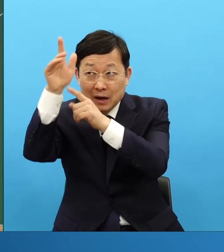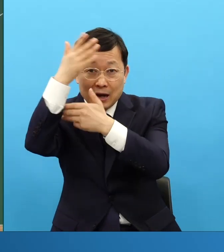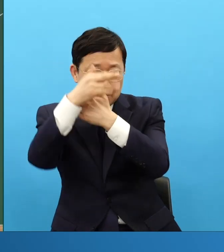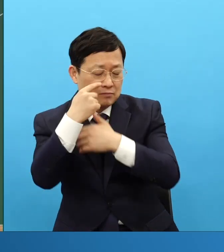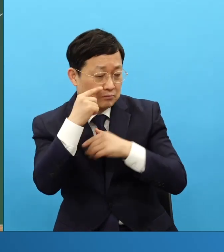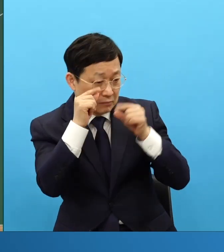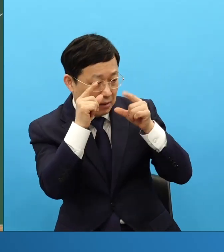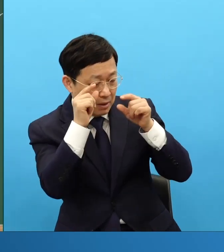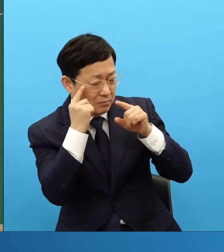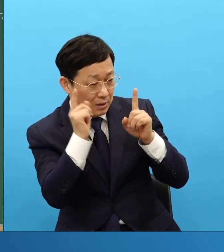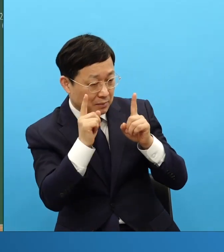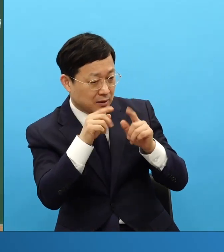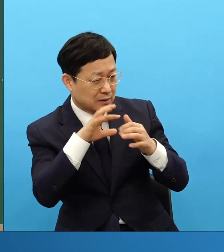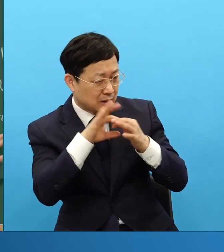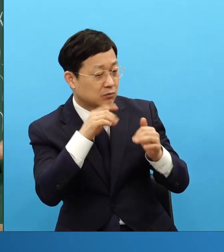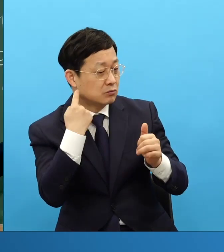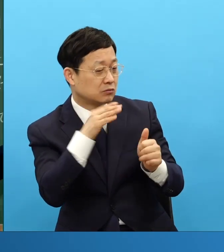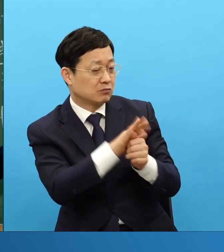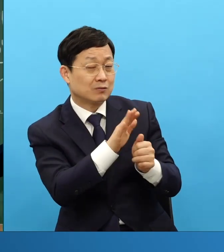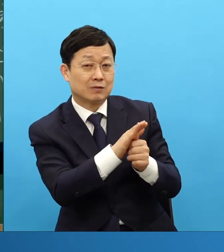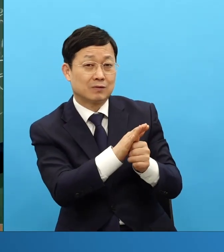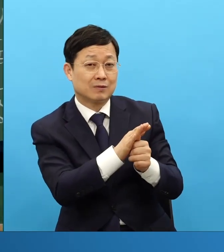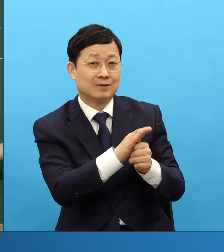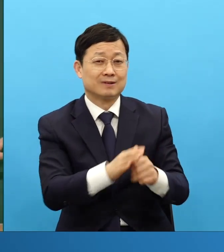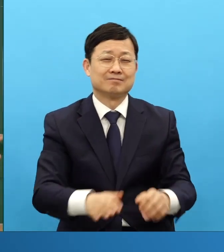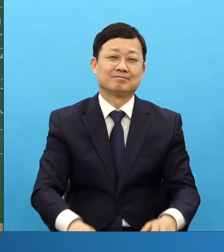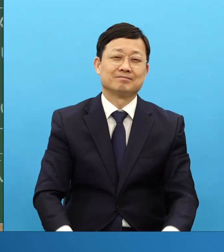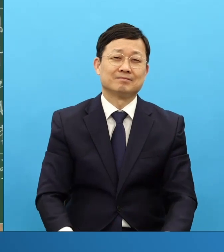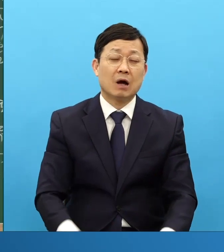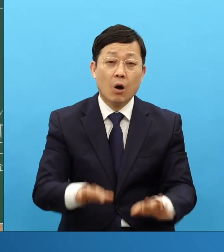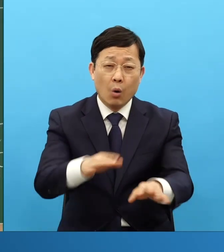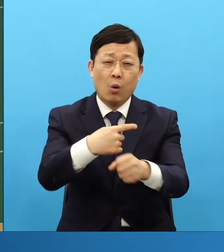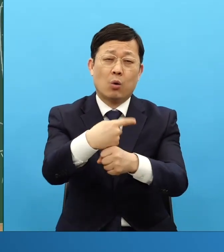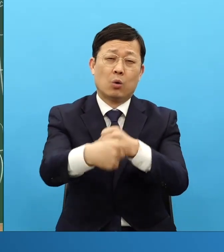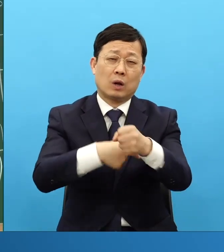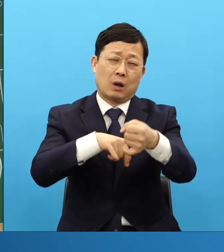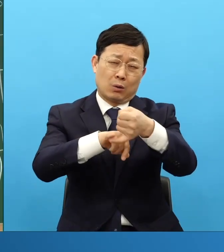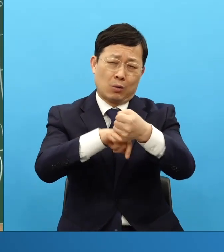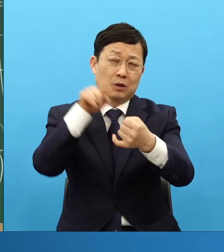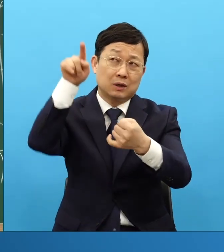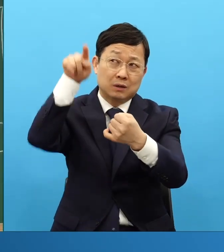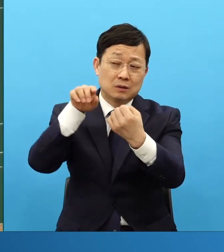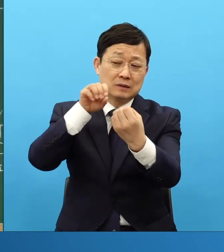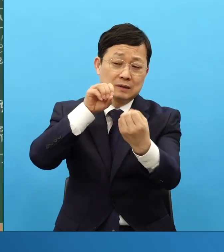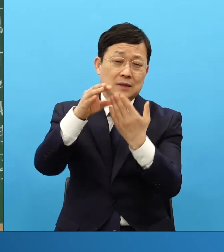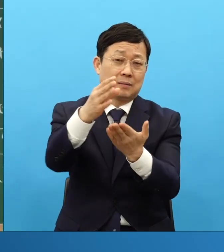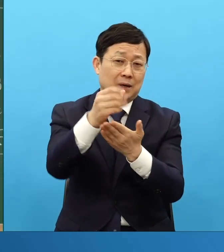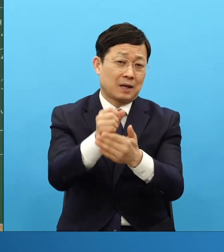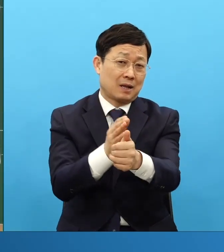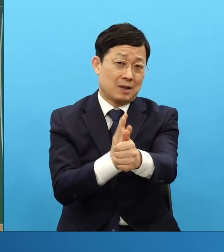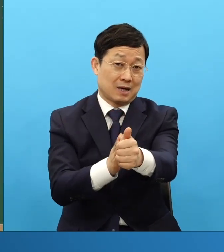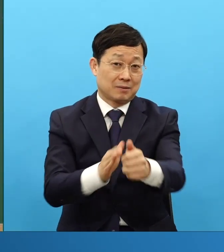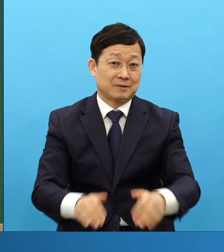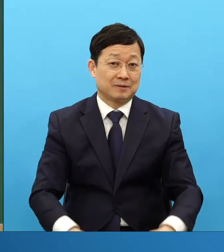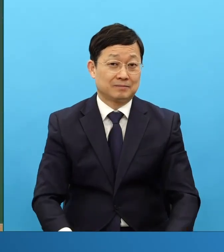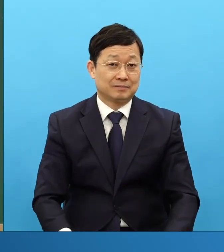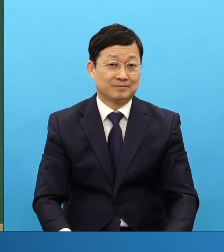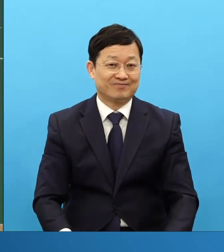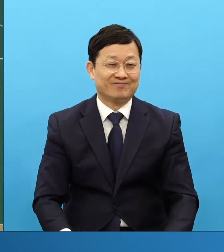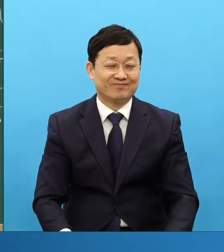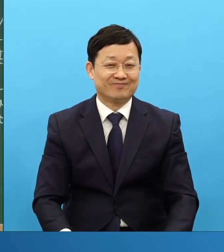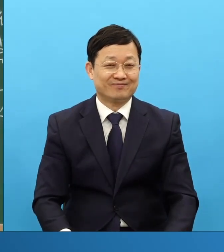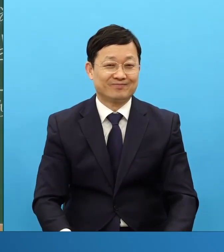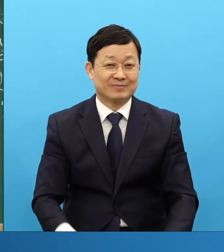unceasingly work for you. 반드시 올해는 해야 됩니다. And so absolutely this year we must do this. 나중에 또 핵심 때 조금